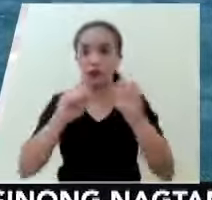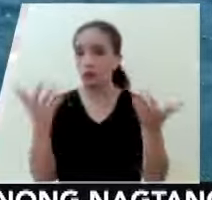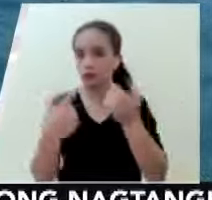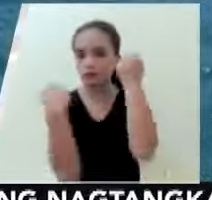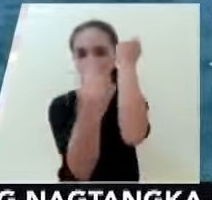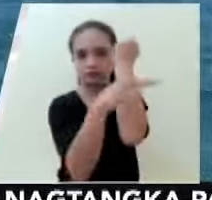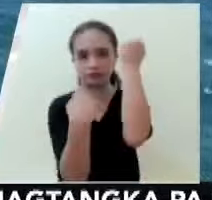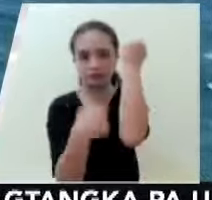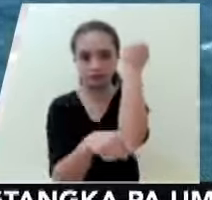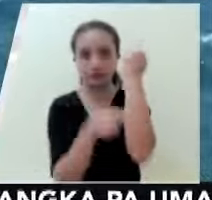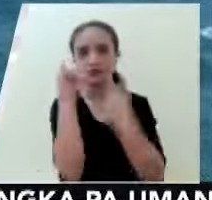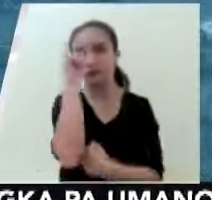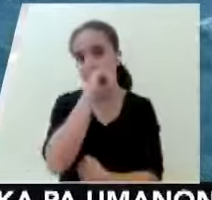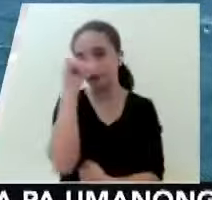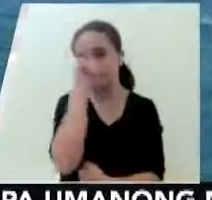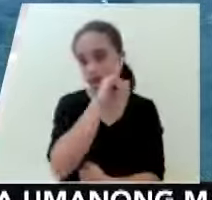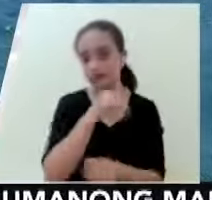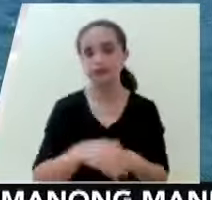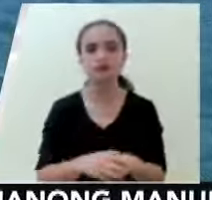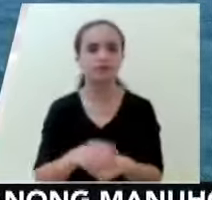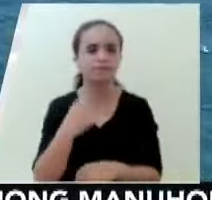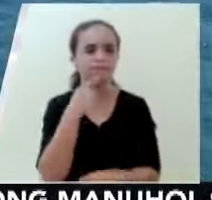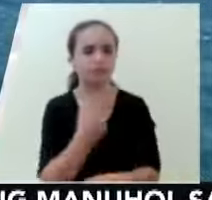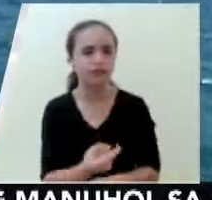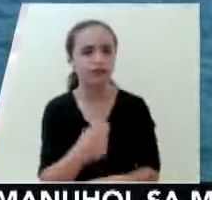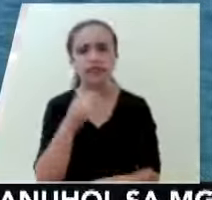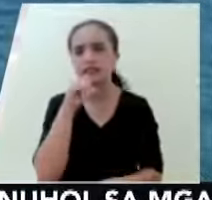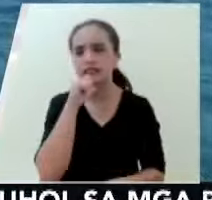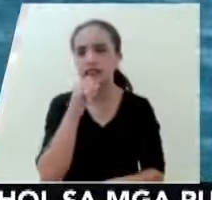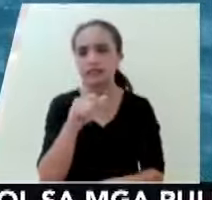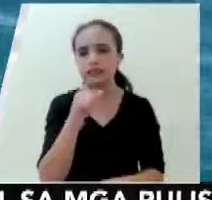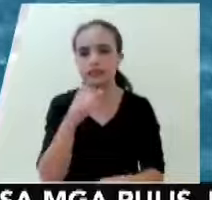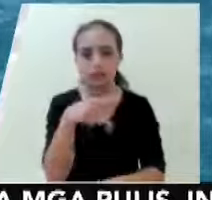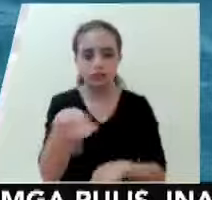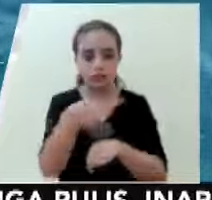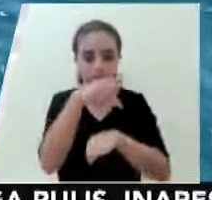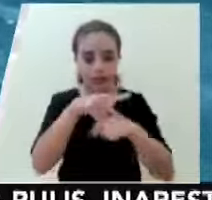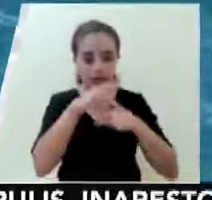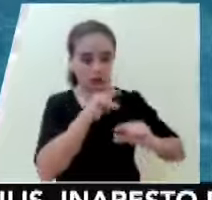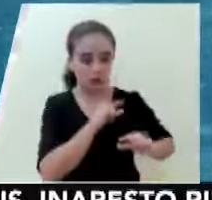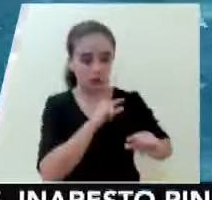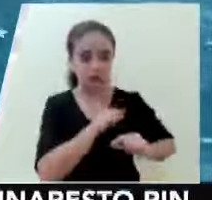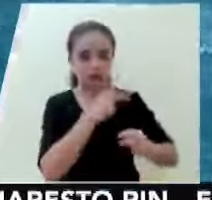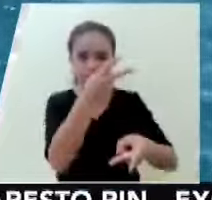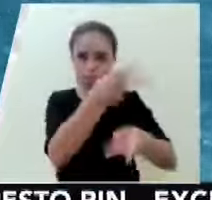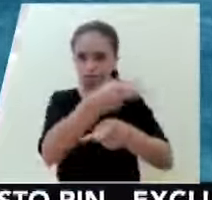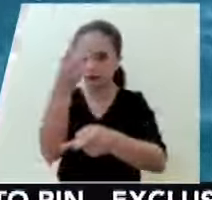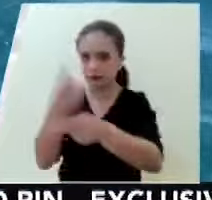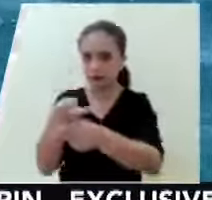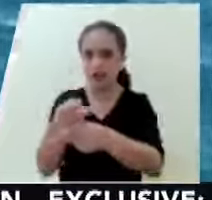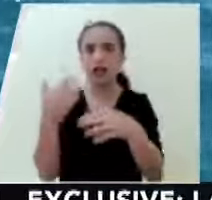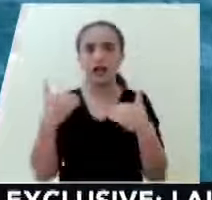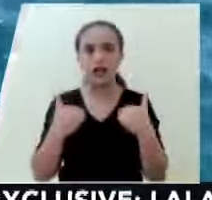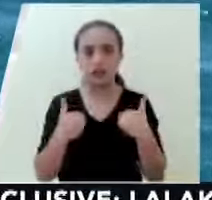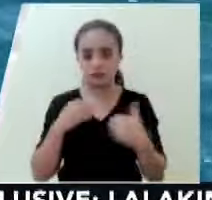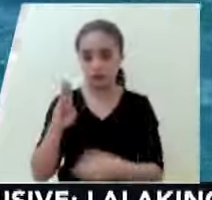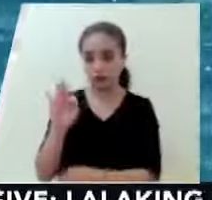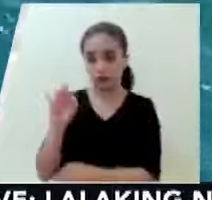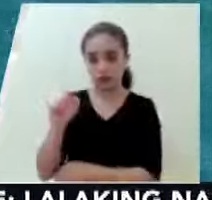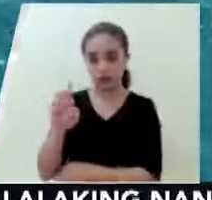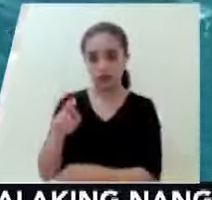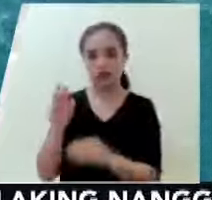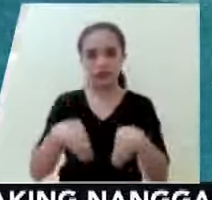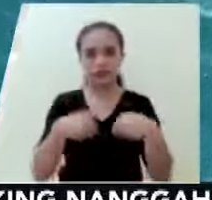ng programang LAYAG WPS, hindi na lang magbabantay ang Philippine Coast Guard at magbibigay ng fuel subsidy ang BIFAR sa mga mangingisdang Pinoy,